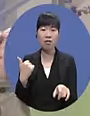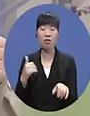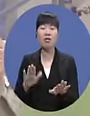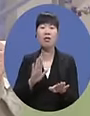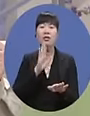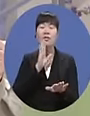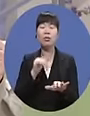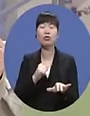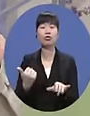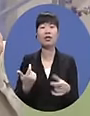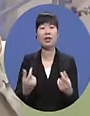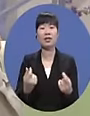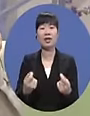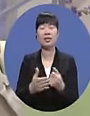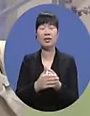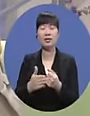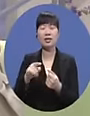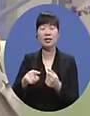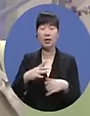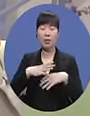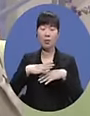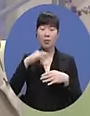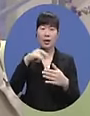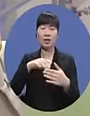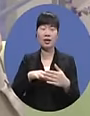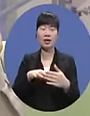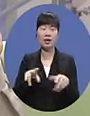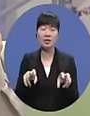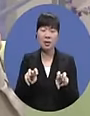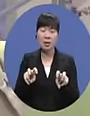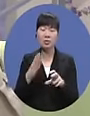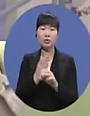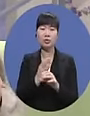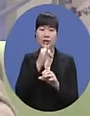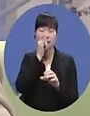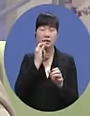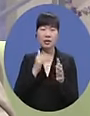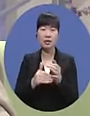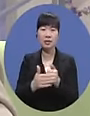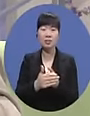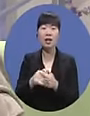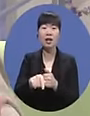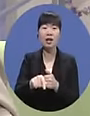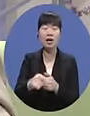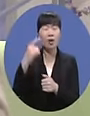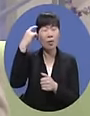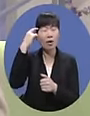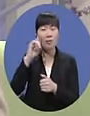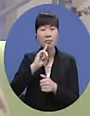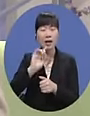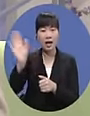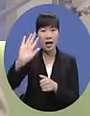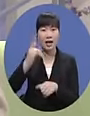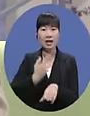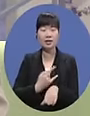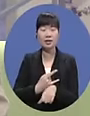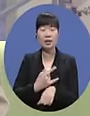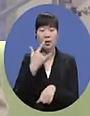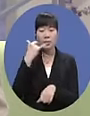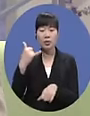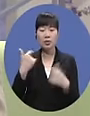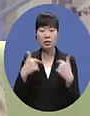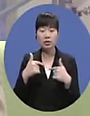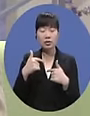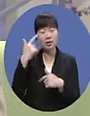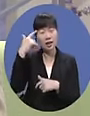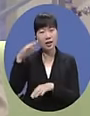네네. 정말 죽을 것 그렇죠. 같아요. 그러니까 사실 그 공포 속에 떨고 있는 아이들이기 때문에 이 아이들이 왜 말을 안 하는지 하는 것들을 부모도